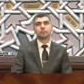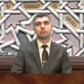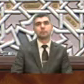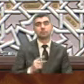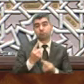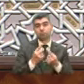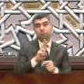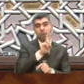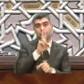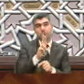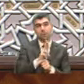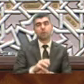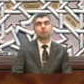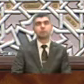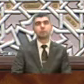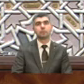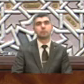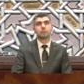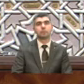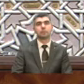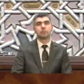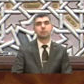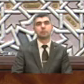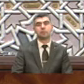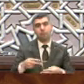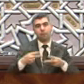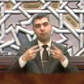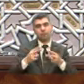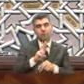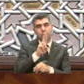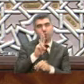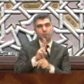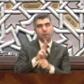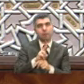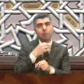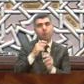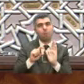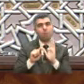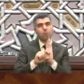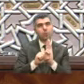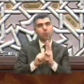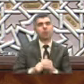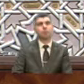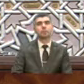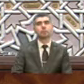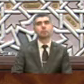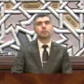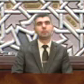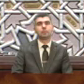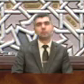فليتفضل فريق الاستقلالي لطرح للحديث في الموضوع المشار إليه. تفضلوا.